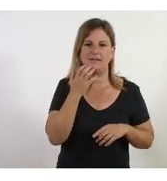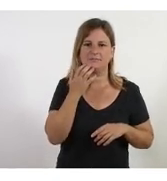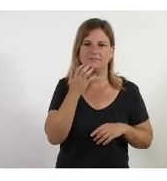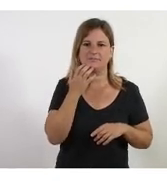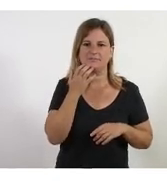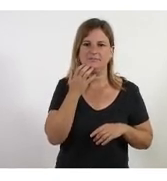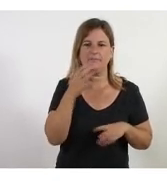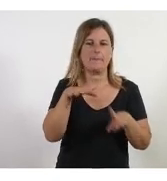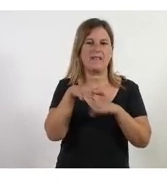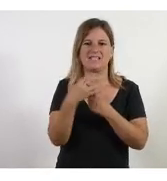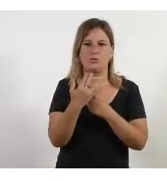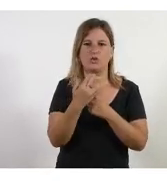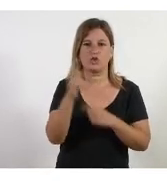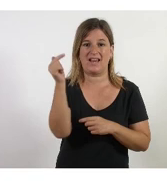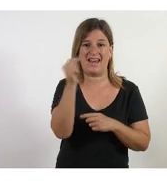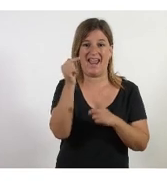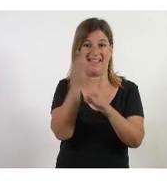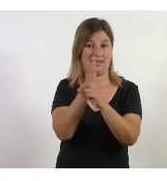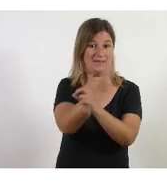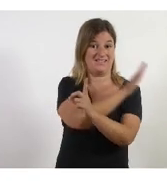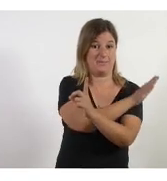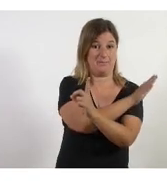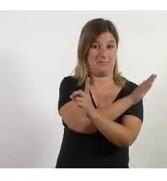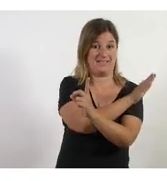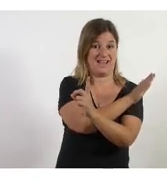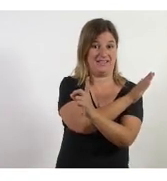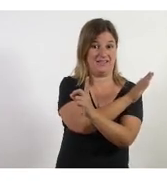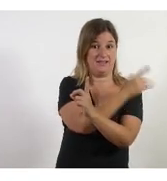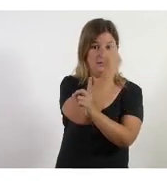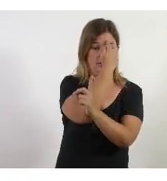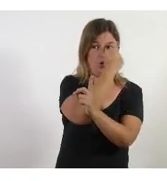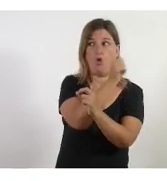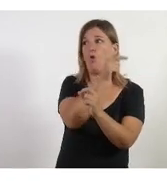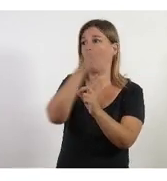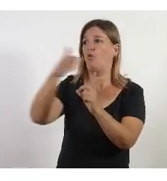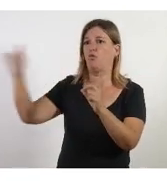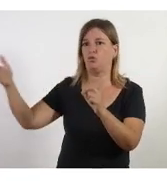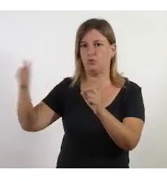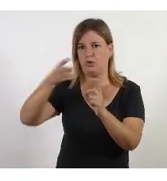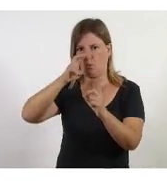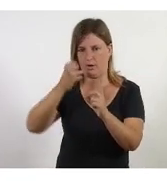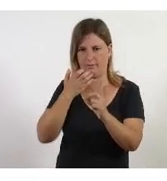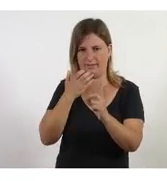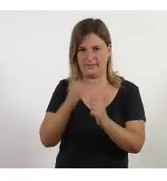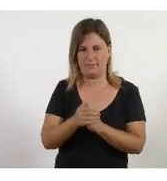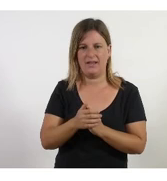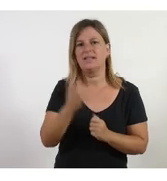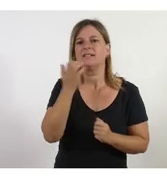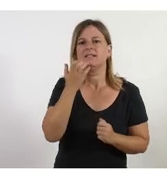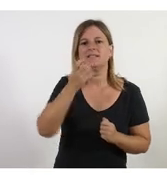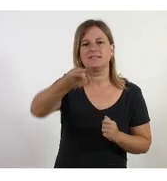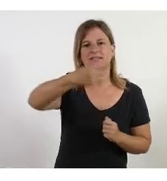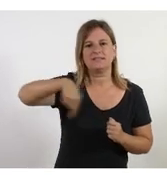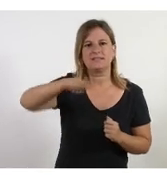diguem-ne, negatives que hem viscut en el passat, les extrapolem al futur. Si algú ha tingut alguna